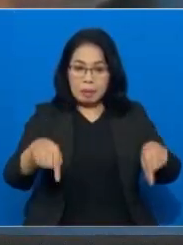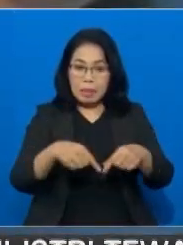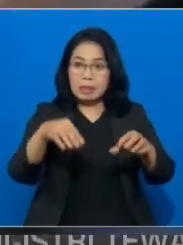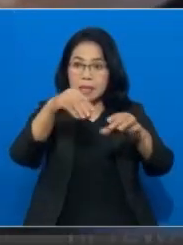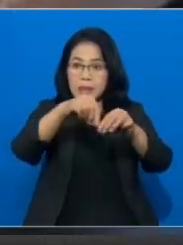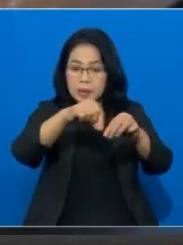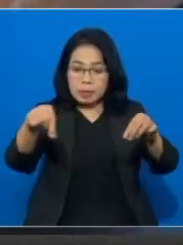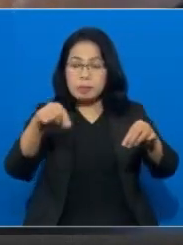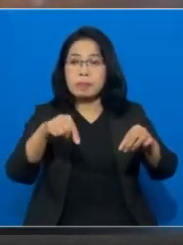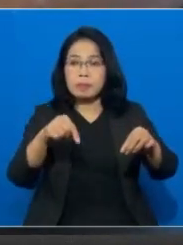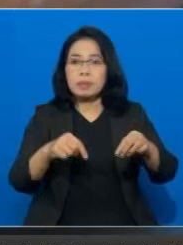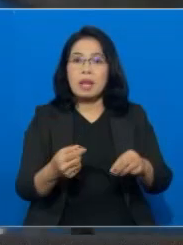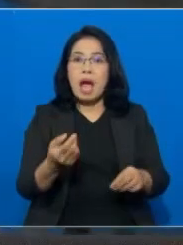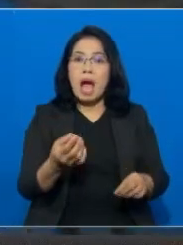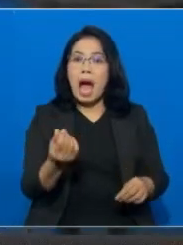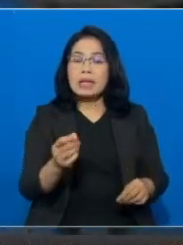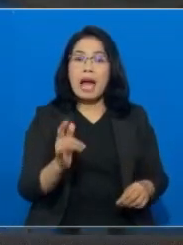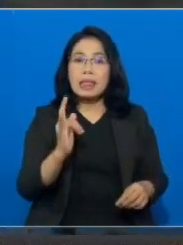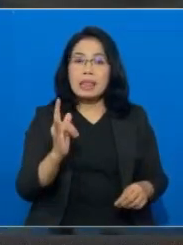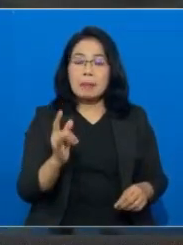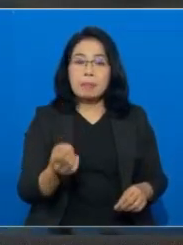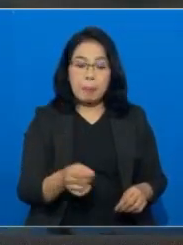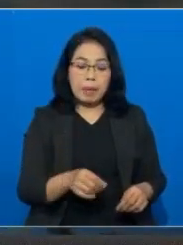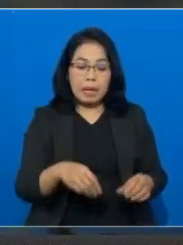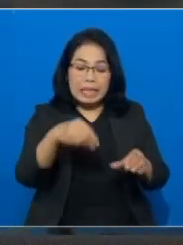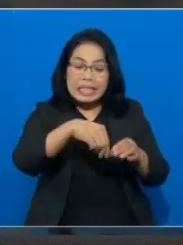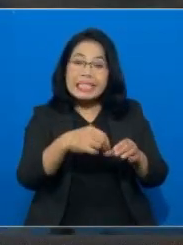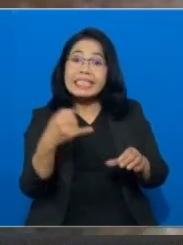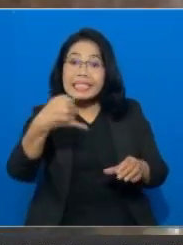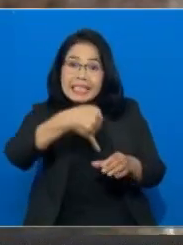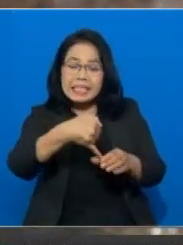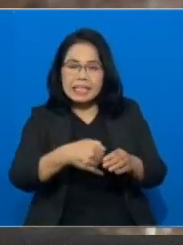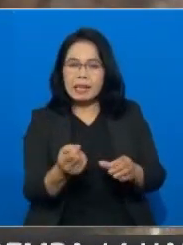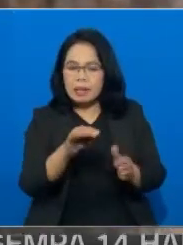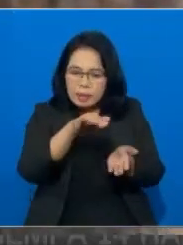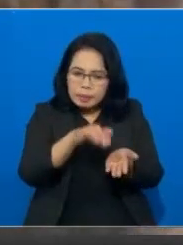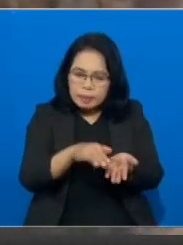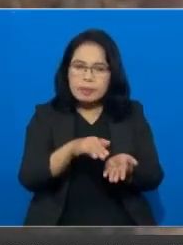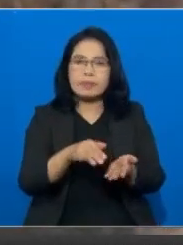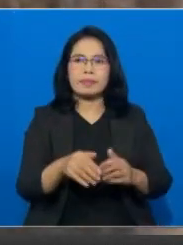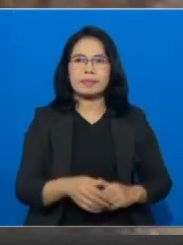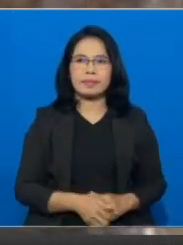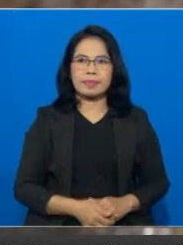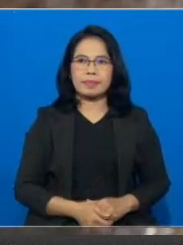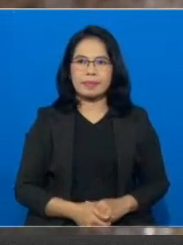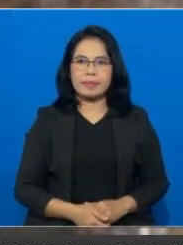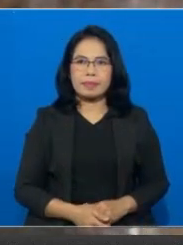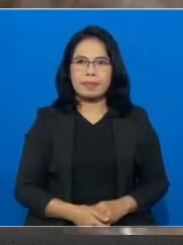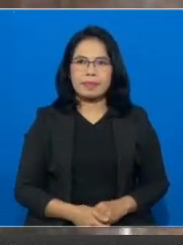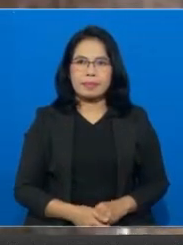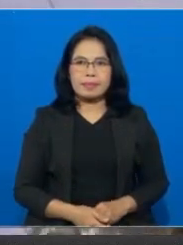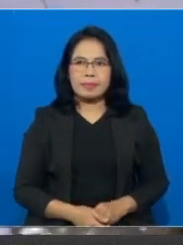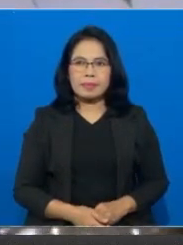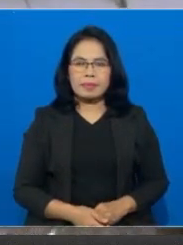biasanya. Selain menaikkan harga jual, Heri juga mengurangi jumlah produksi dari 1 ton menjadi 300 kg per bulan. Heri juga